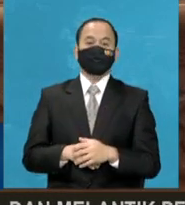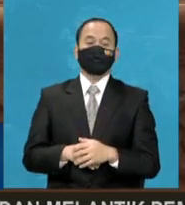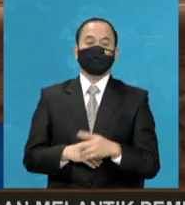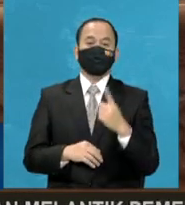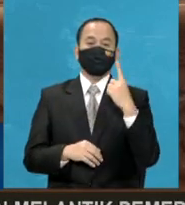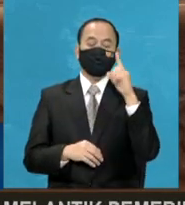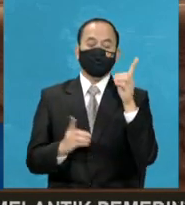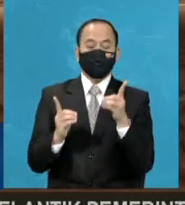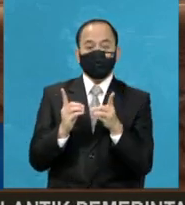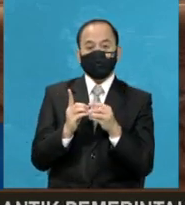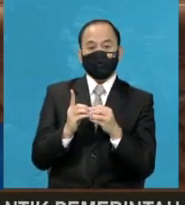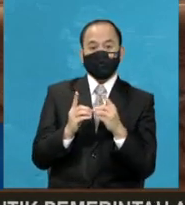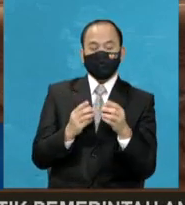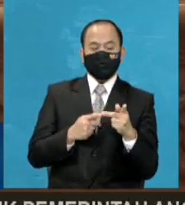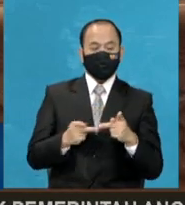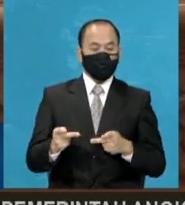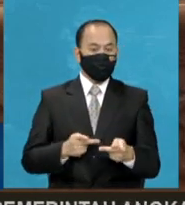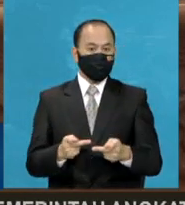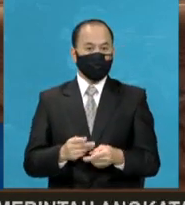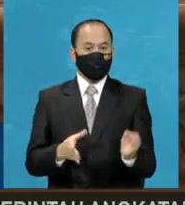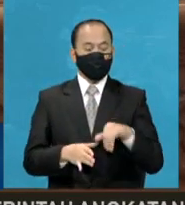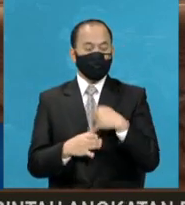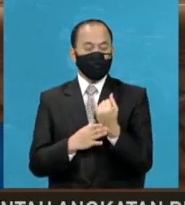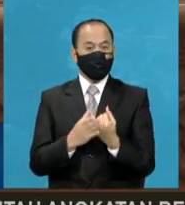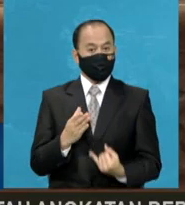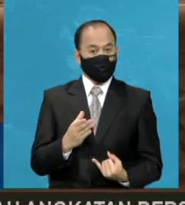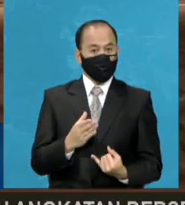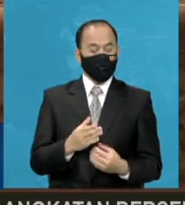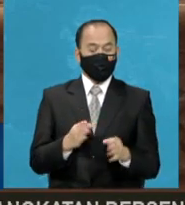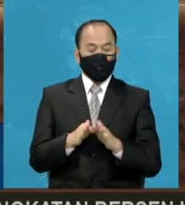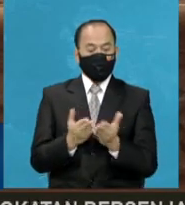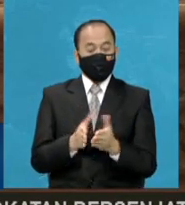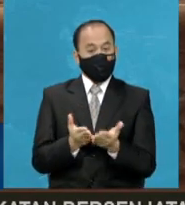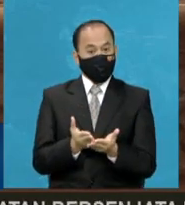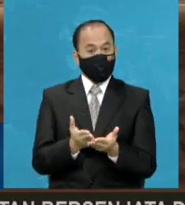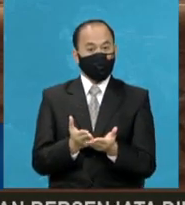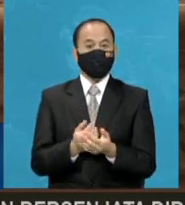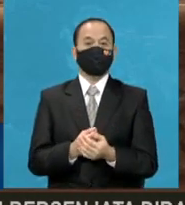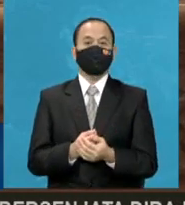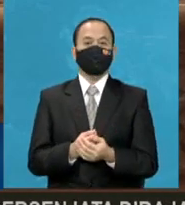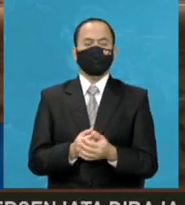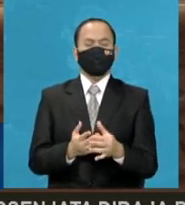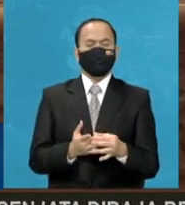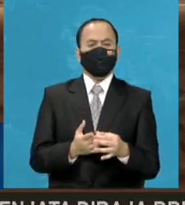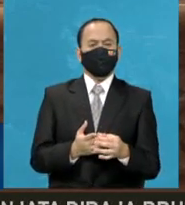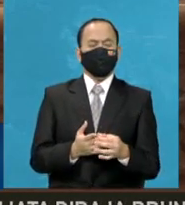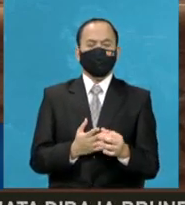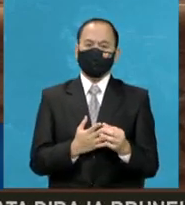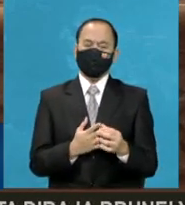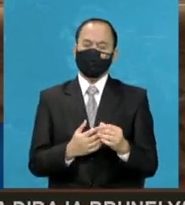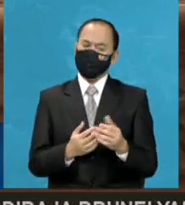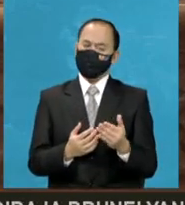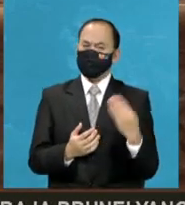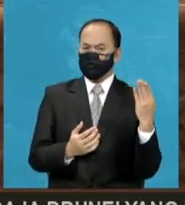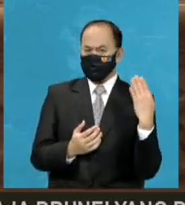menjilid Ais Aa perut matanya termasuklah jual dengan buku-buku teks tetapi bukan khusus tertutup buku teks yang